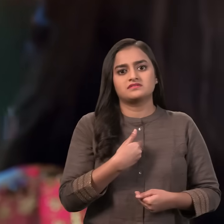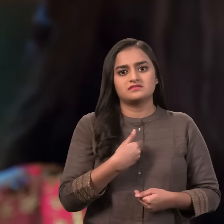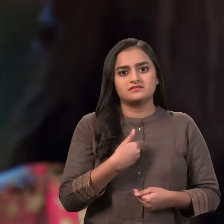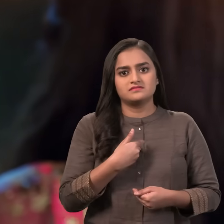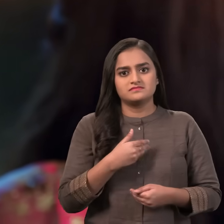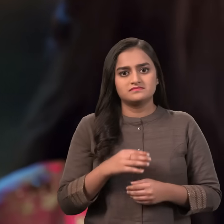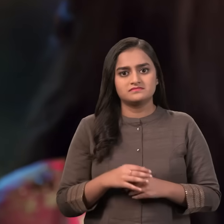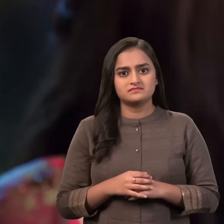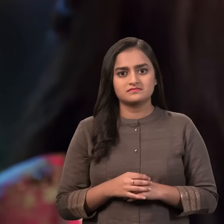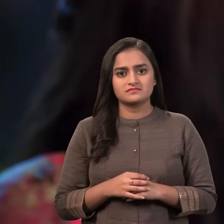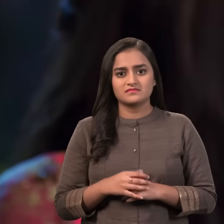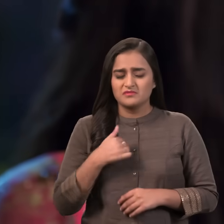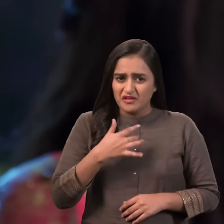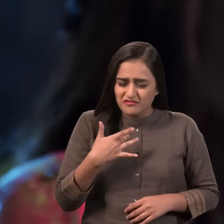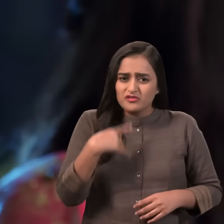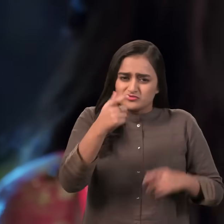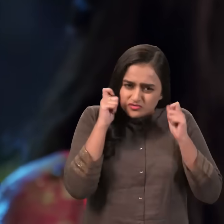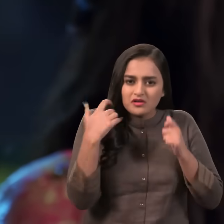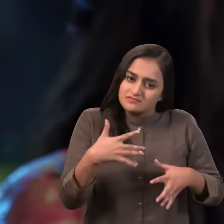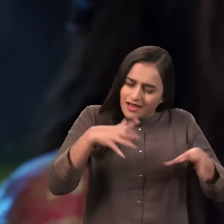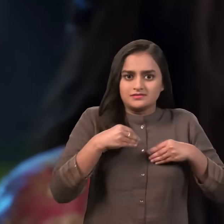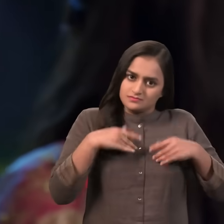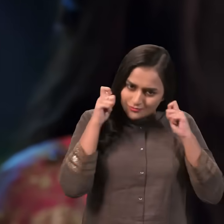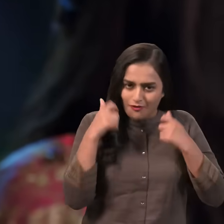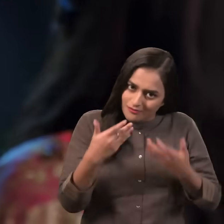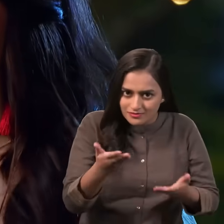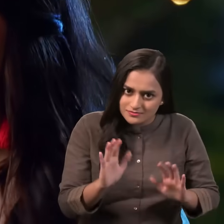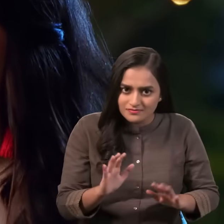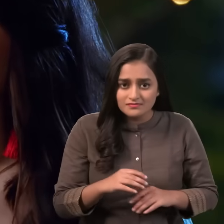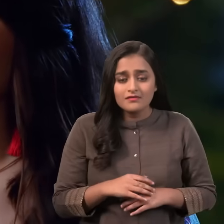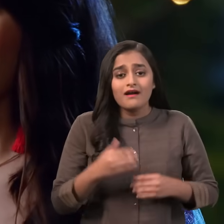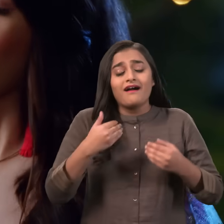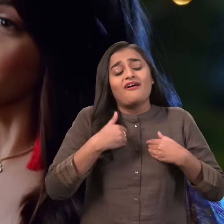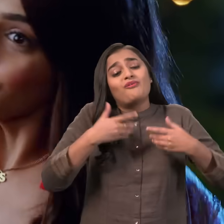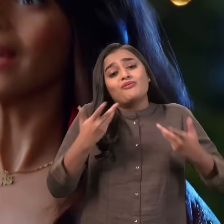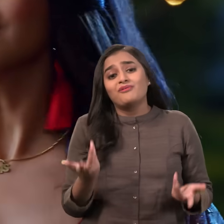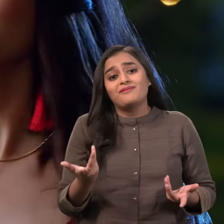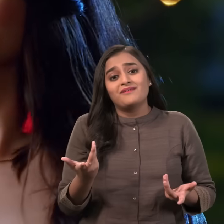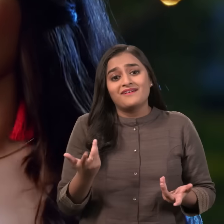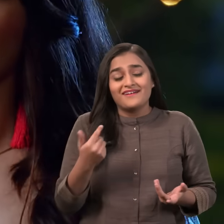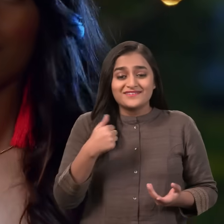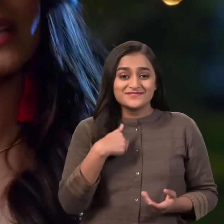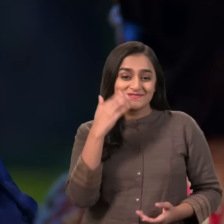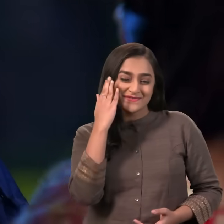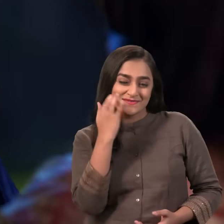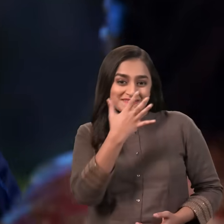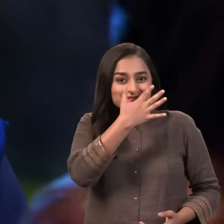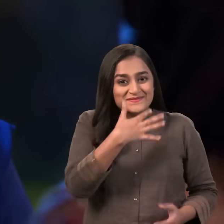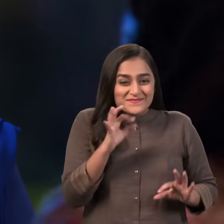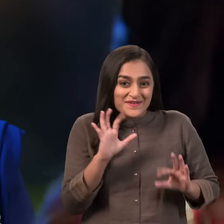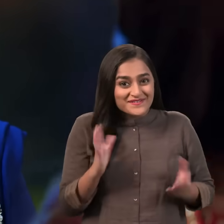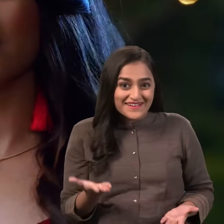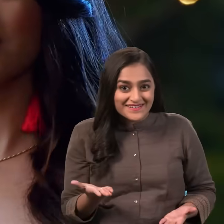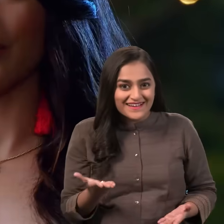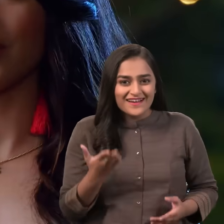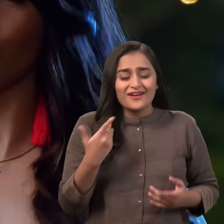डांटकर मैंने ही कोई पाप कर दिया। मन करता है माफी भी मांग लूं, ले मांग रही हूं, ले। अपनी तो वही तो, अब मेरी जैसी क्यूट सी